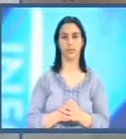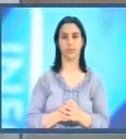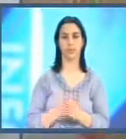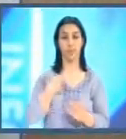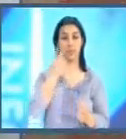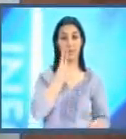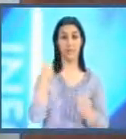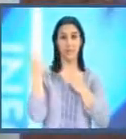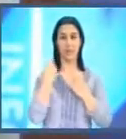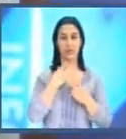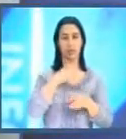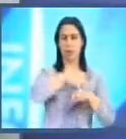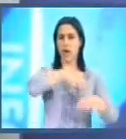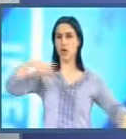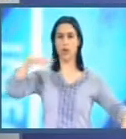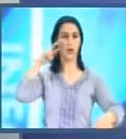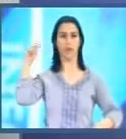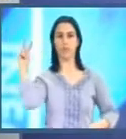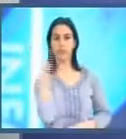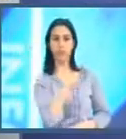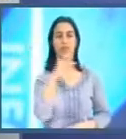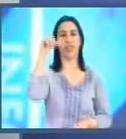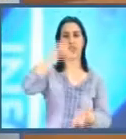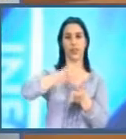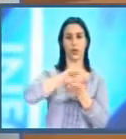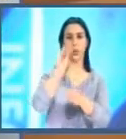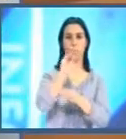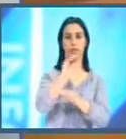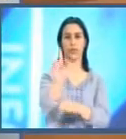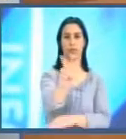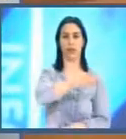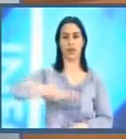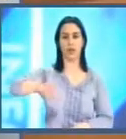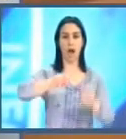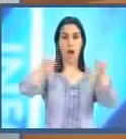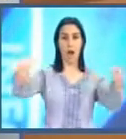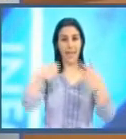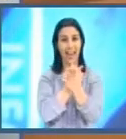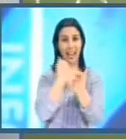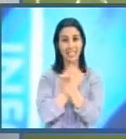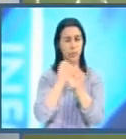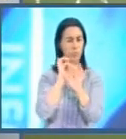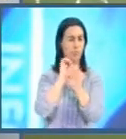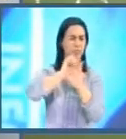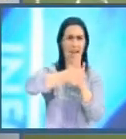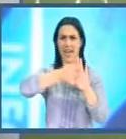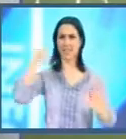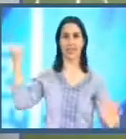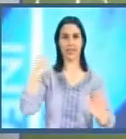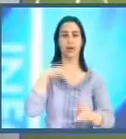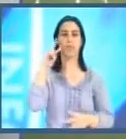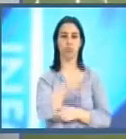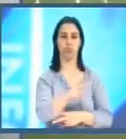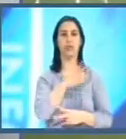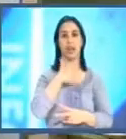Aquesta ha estat la imatge majoritària a gran part dels centres educatius de Viladecans. Les aules buides a les escoles demostren l'ampli seguiment